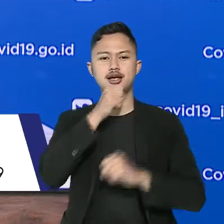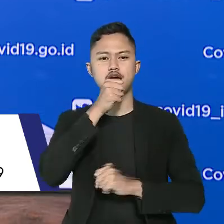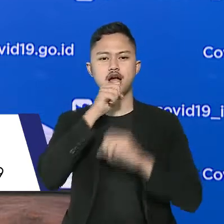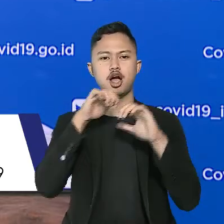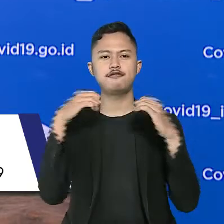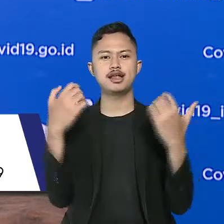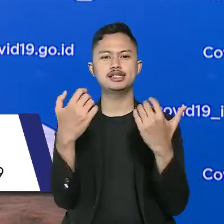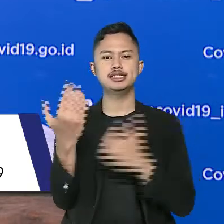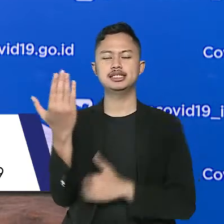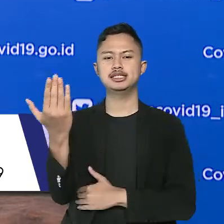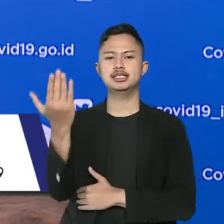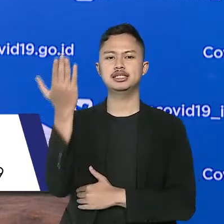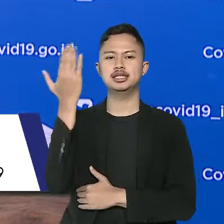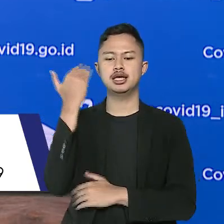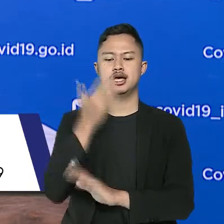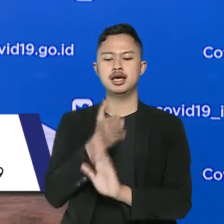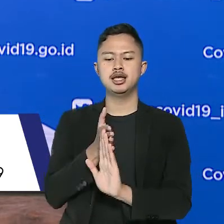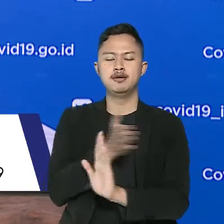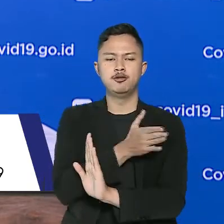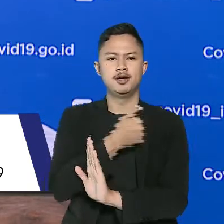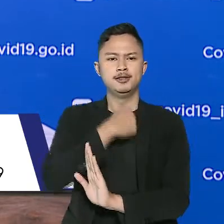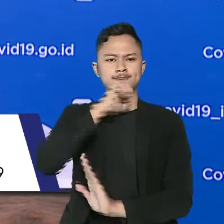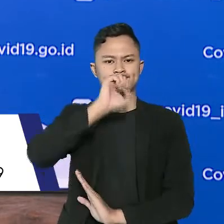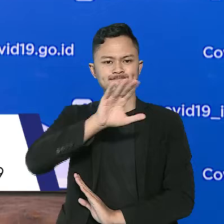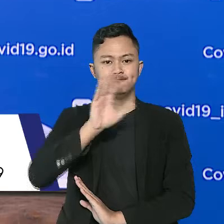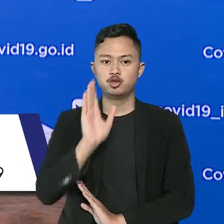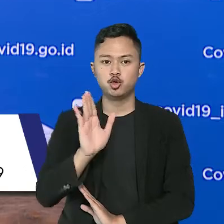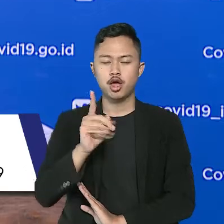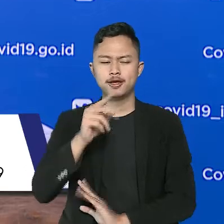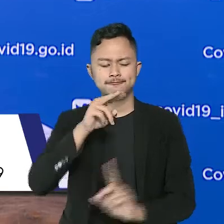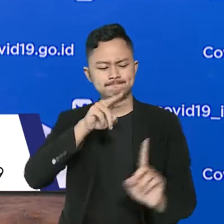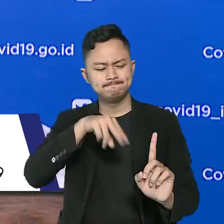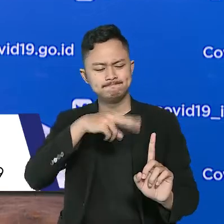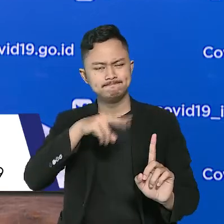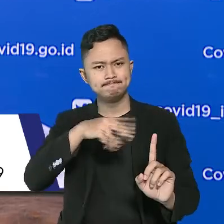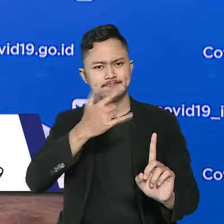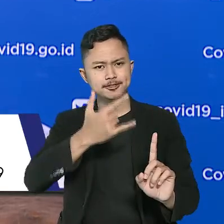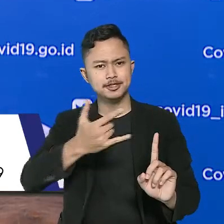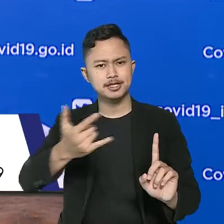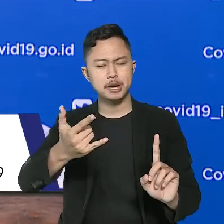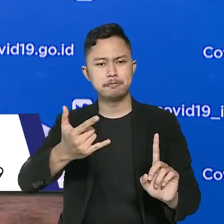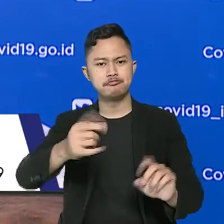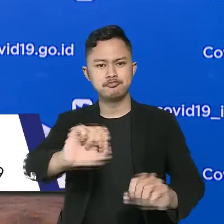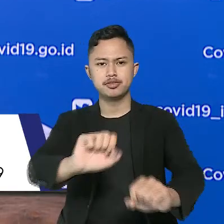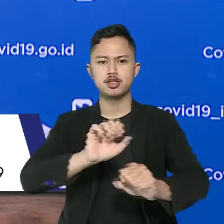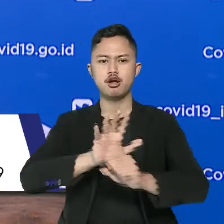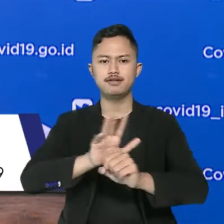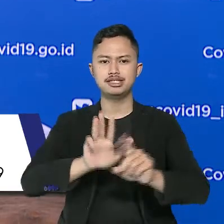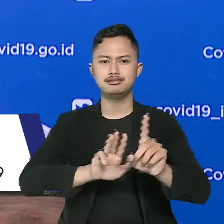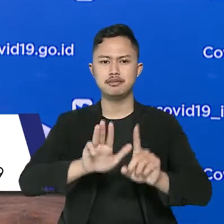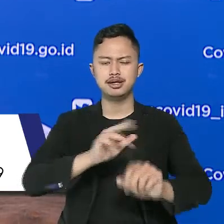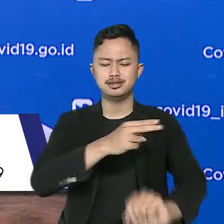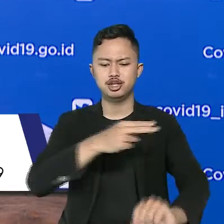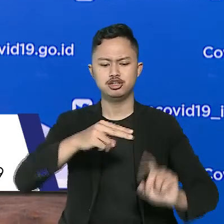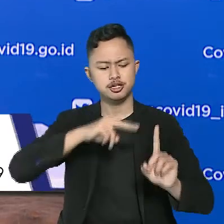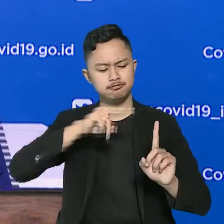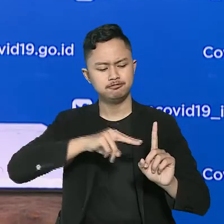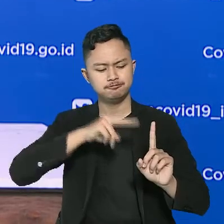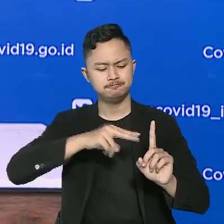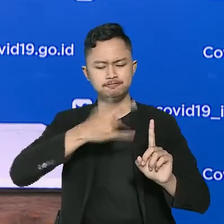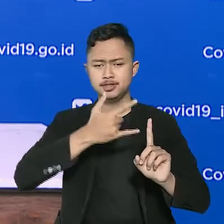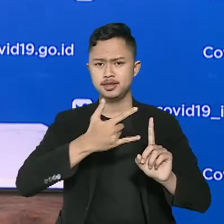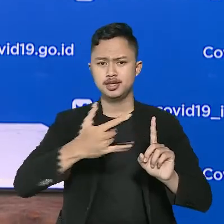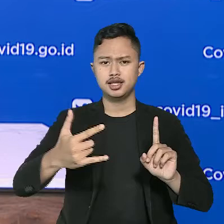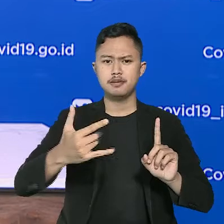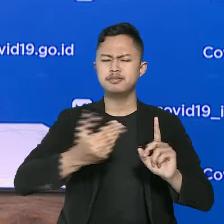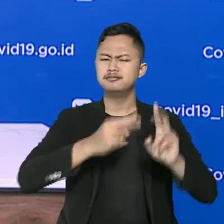pers sebelumnya, bahwa kita perlu memantau secara rutin perkembangan COVID-19 di Indonesia